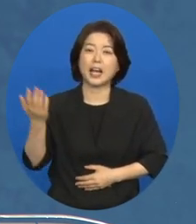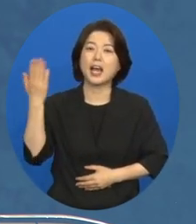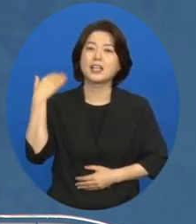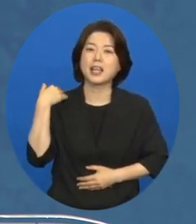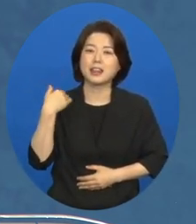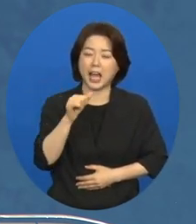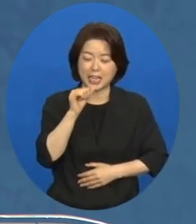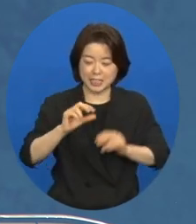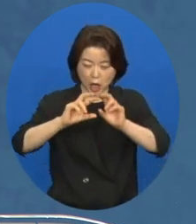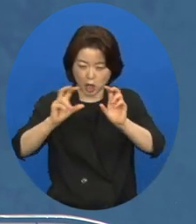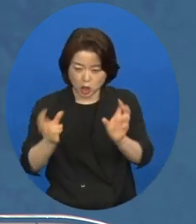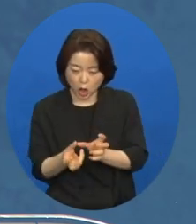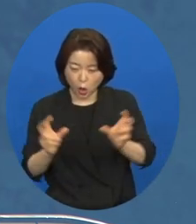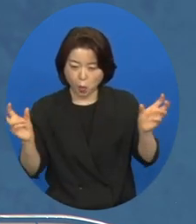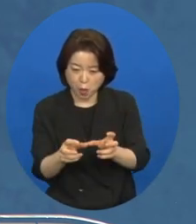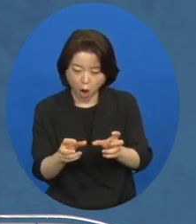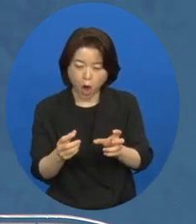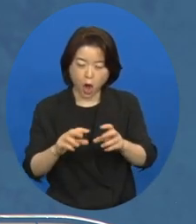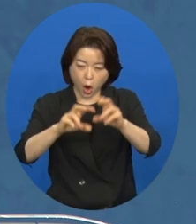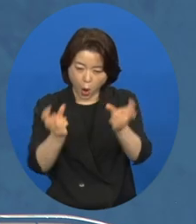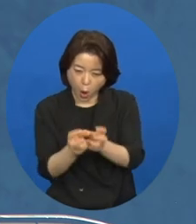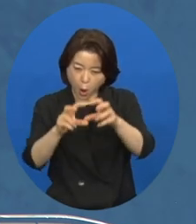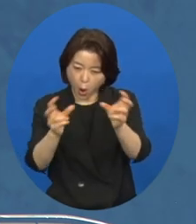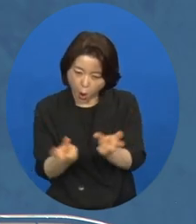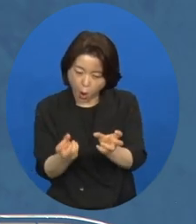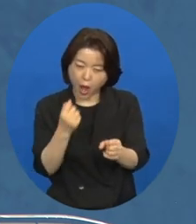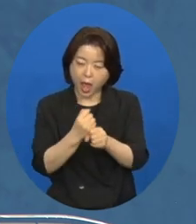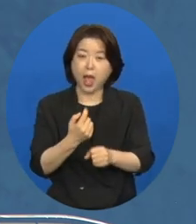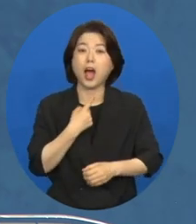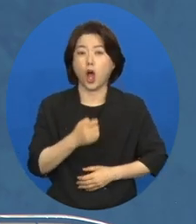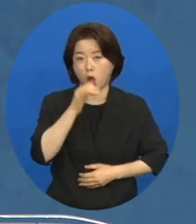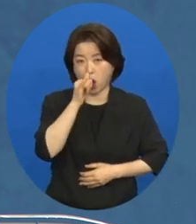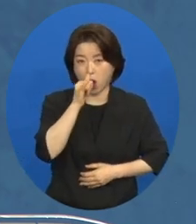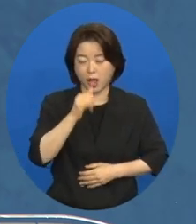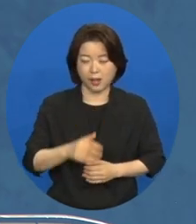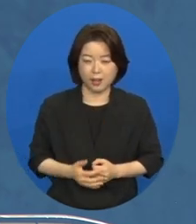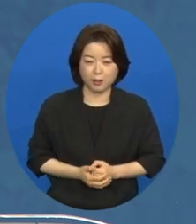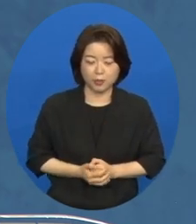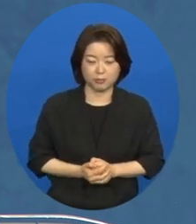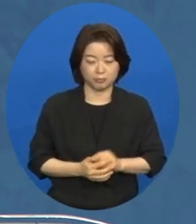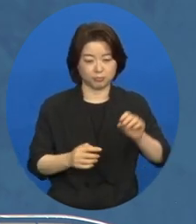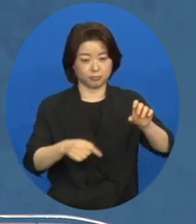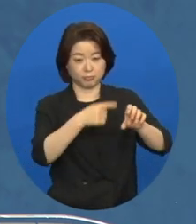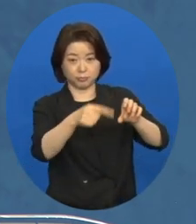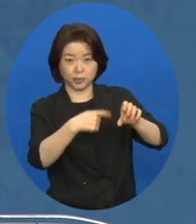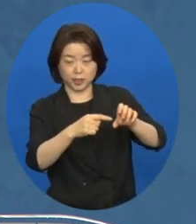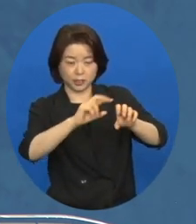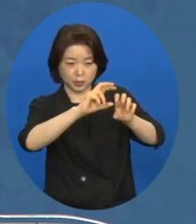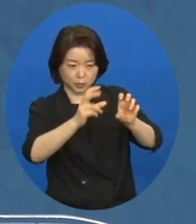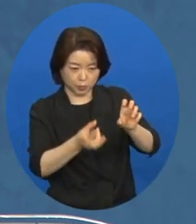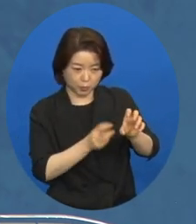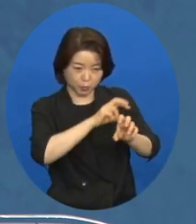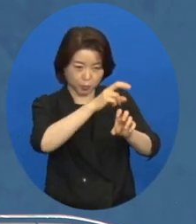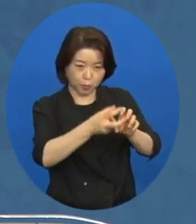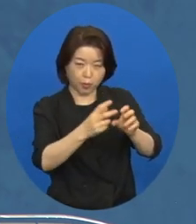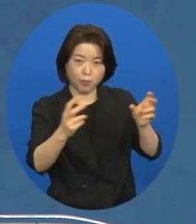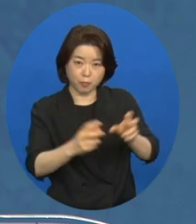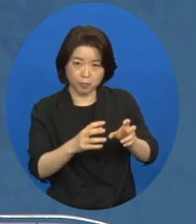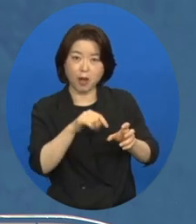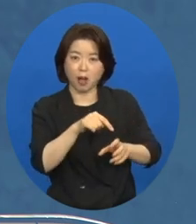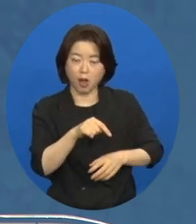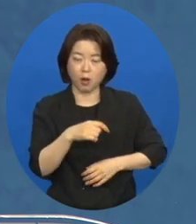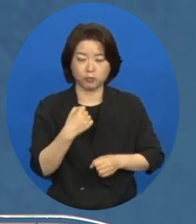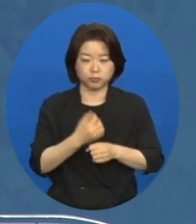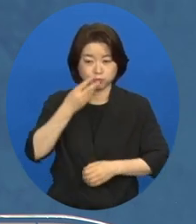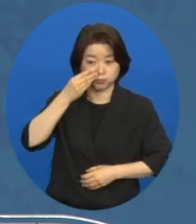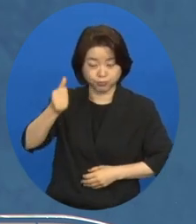많이 선교지에서 설치해봤다 하면서 그러시면서 이렇게 체인 설치를 아주 능숙하게 하시는 거예요.